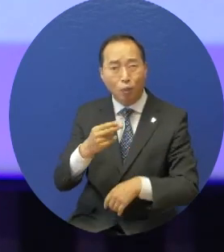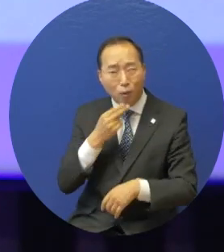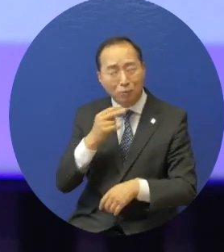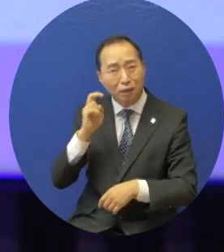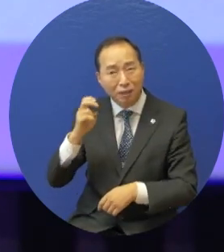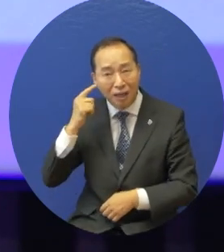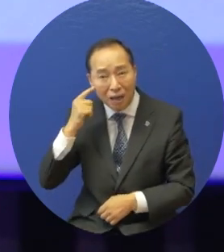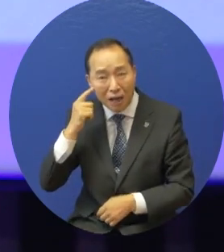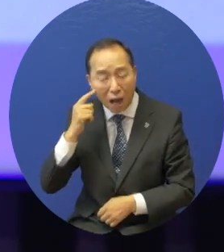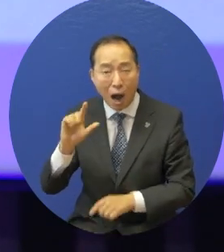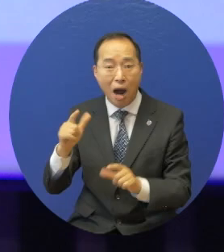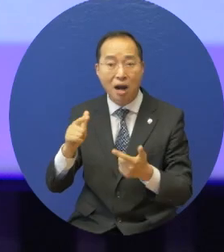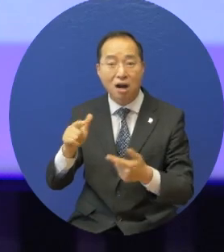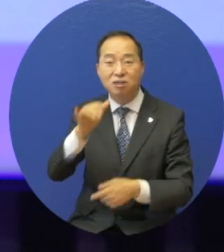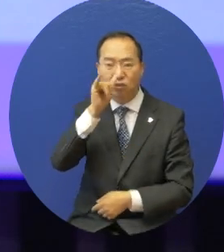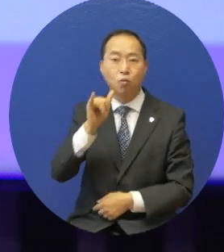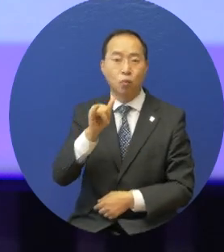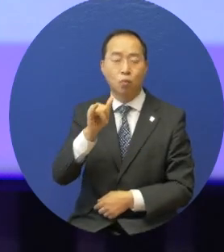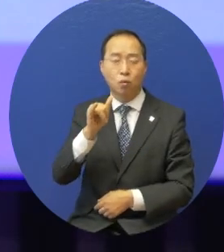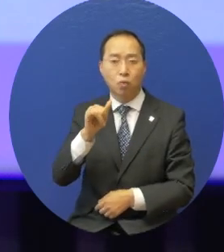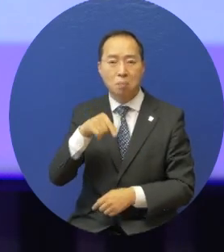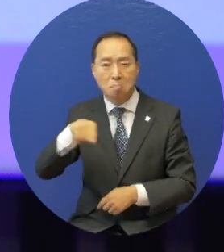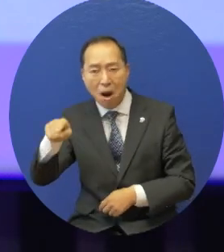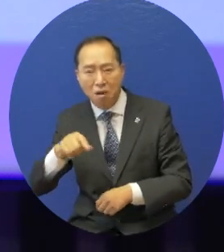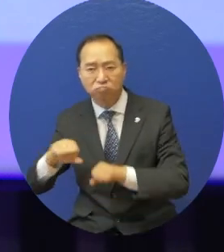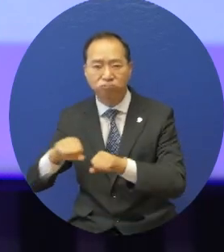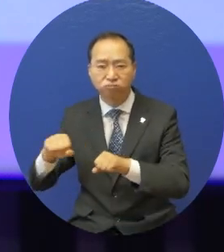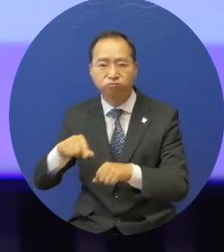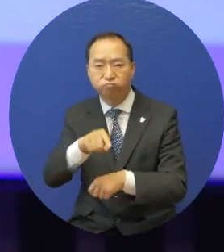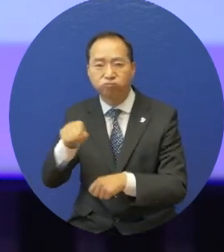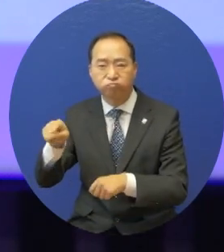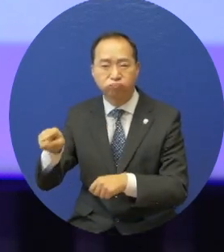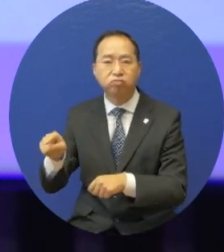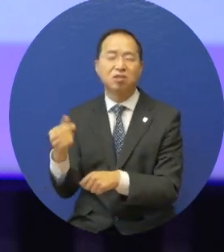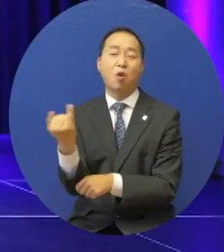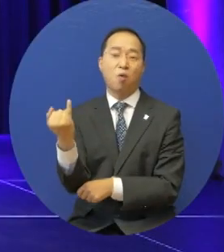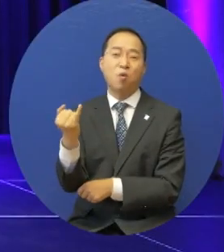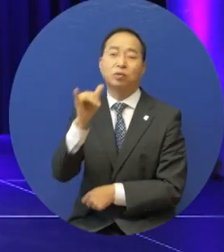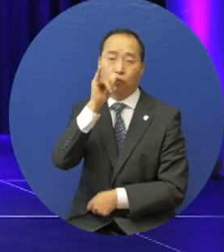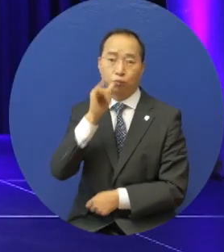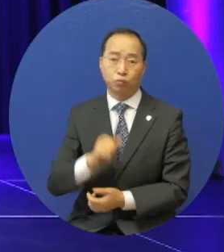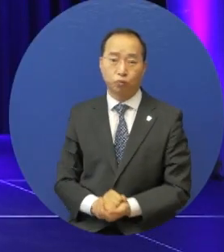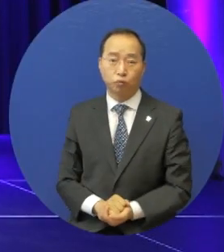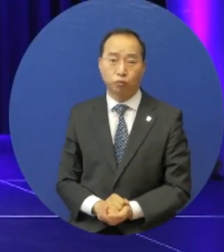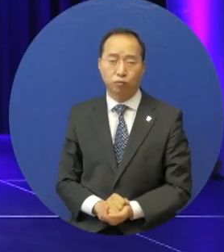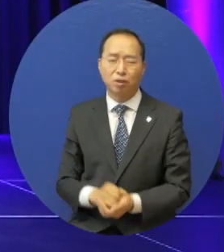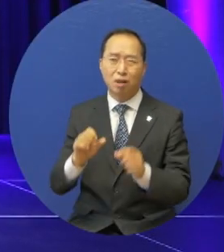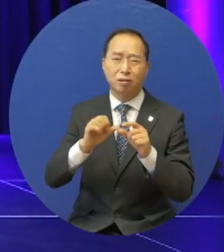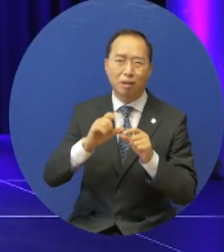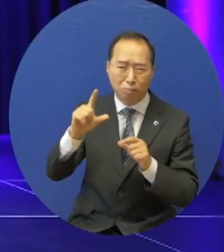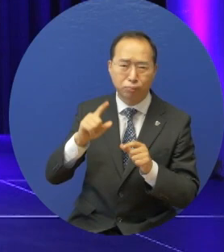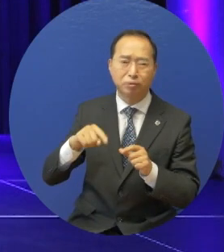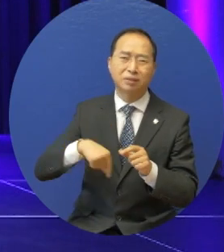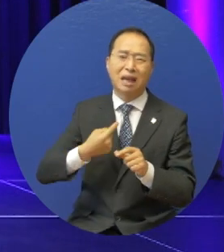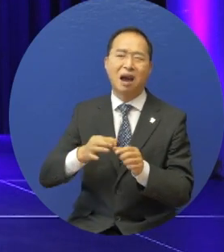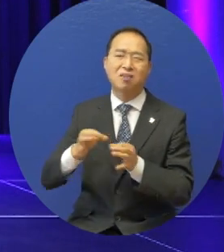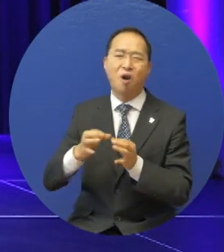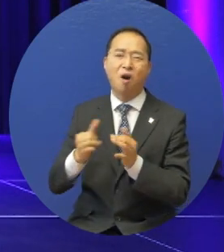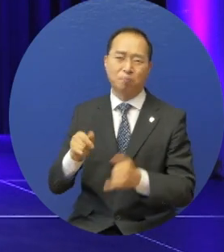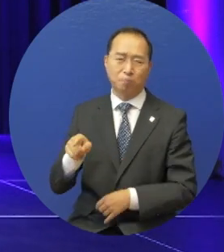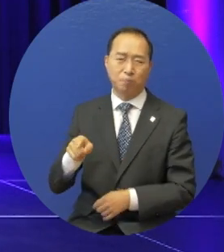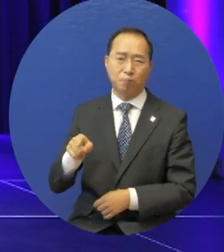했을까? 그런데요 화장에 대해서는요 고려 말부터 기록들이 굉장히 많이 있습니다. 심지어는 화장품을 팔아서 자기